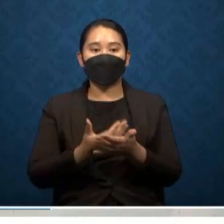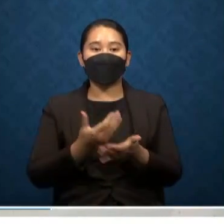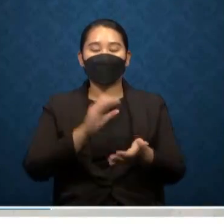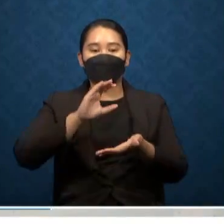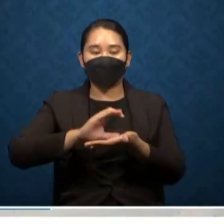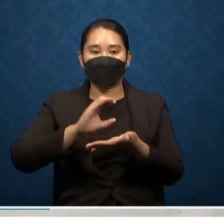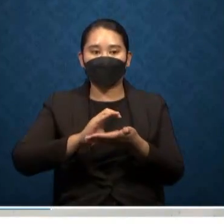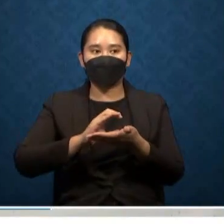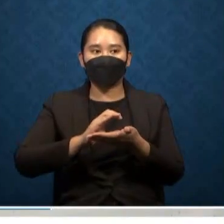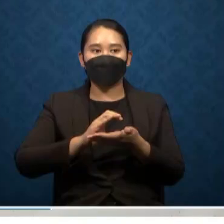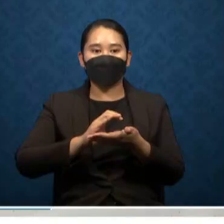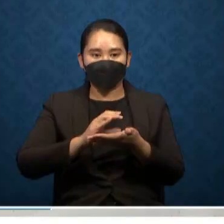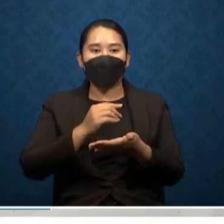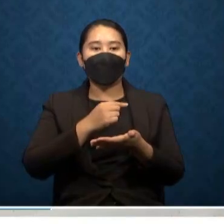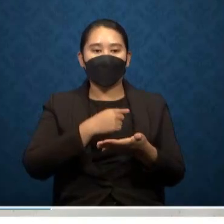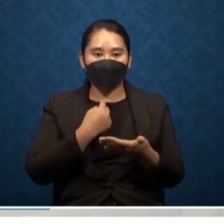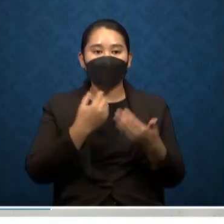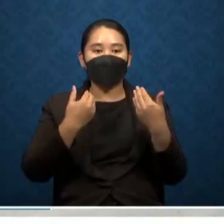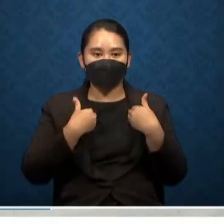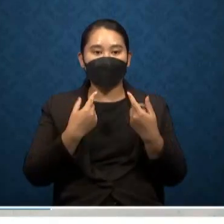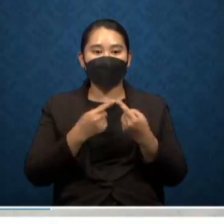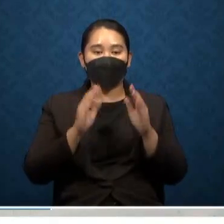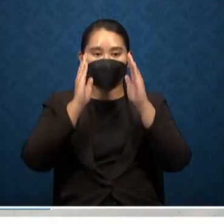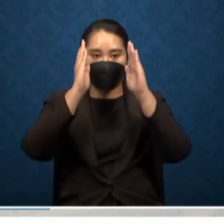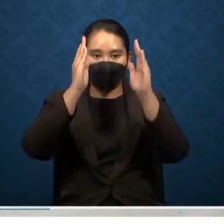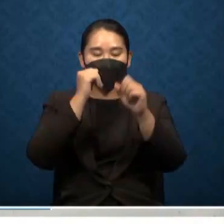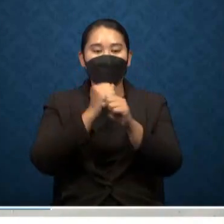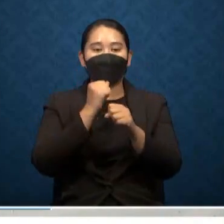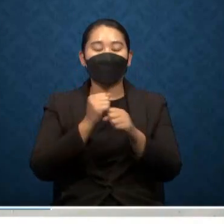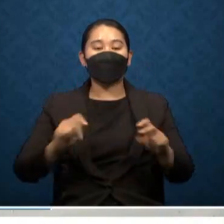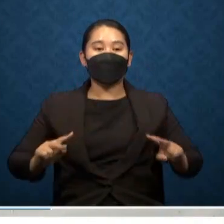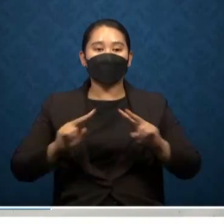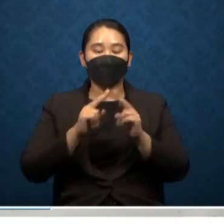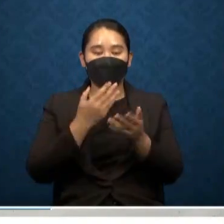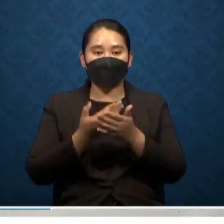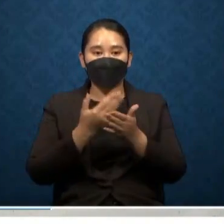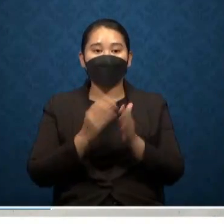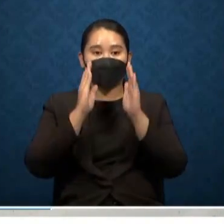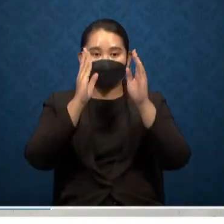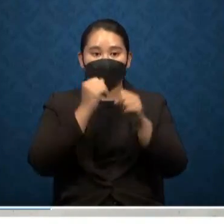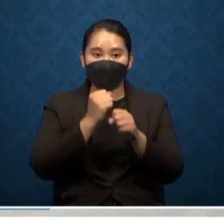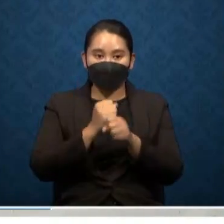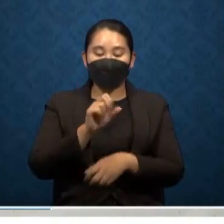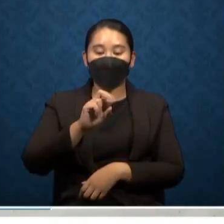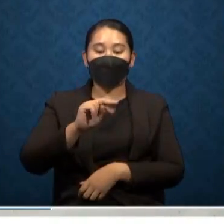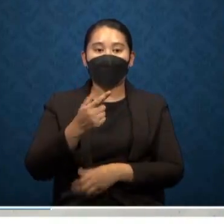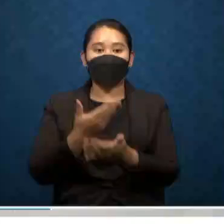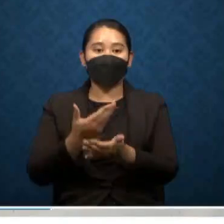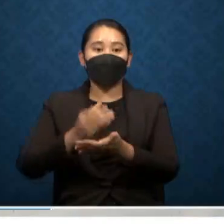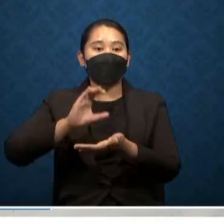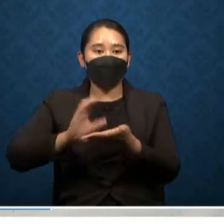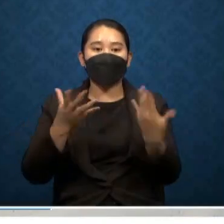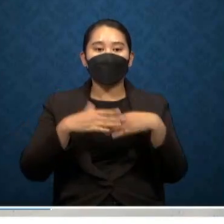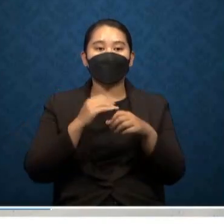ณขาดดุลแต่สิ่งที่เป็นความตั้งใจของทางกระทรวงการคลังนะครับกับทางสำนักงบประมาณซึ่งก็ได้ทำงานร่วม